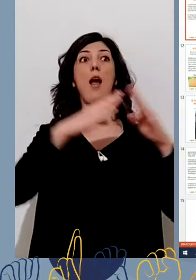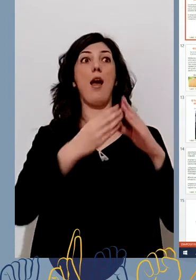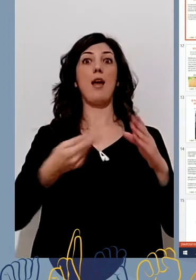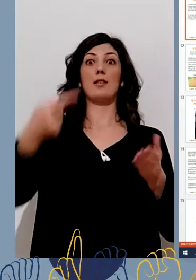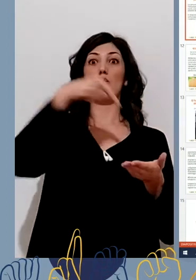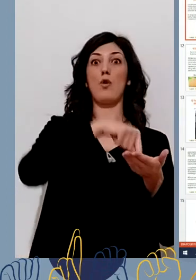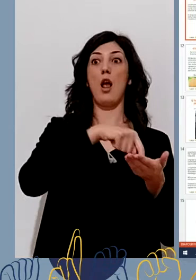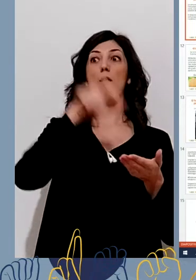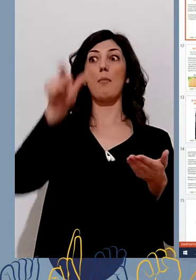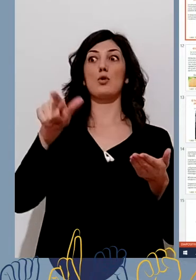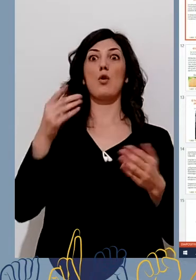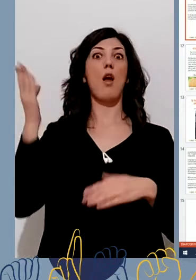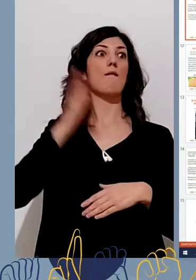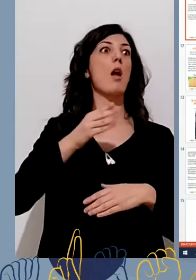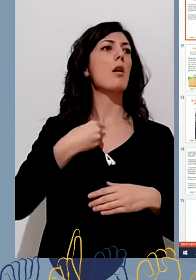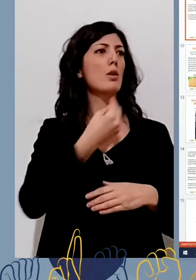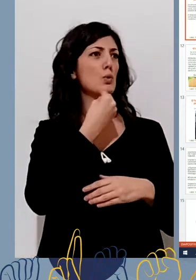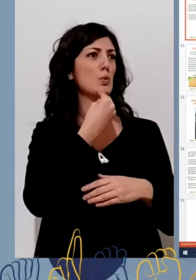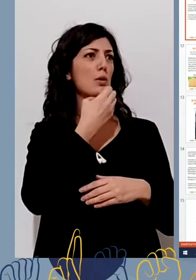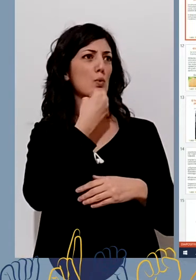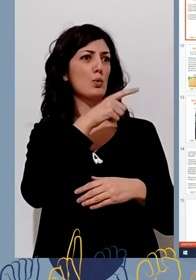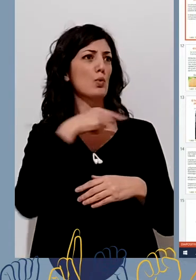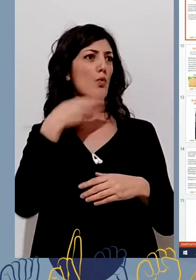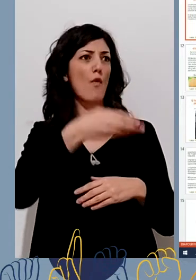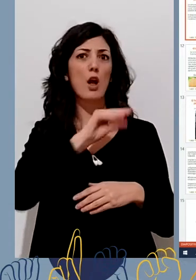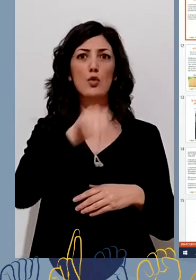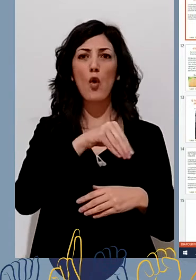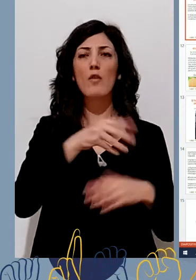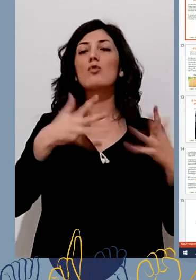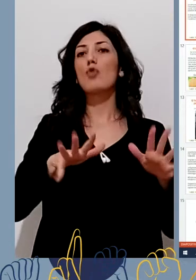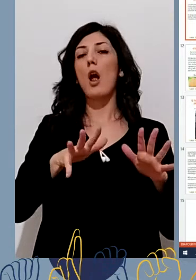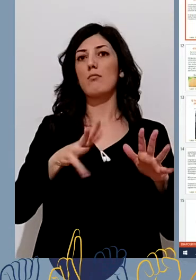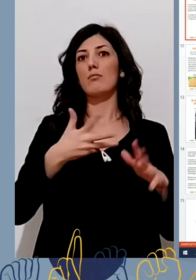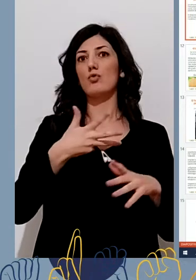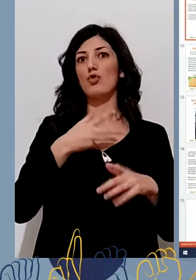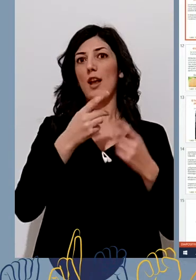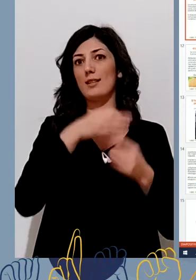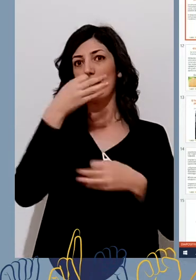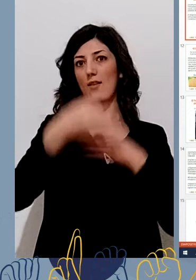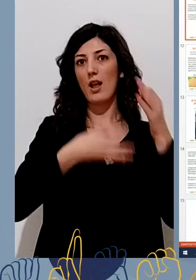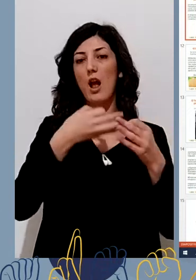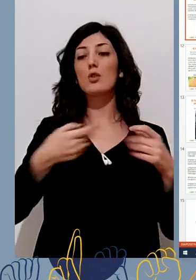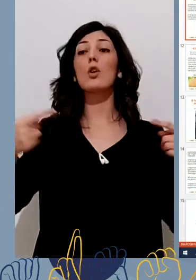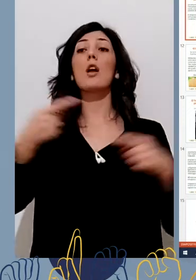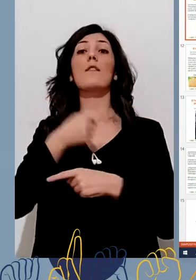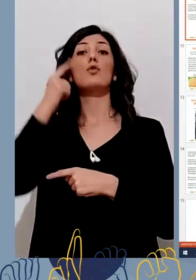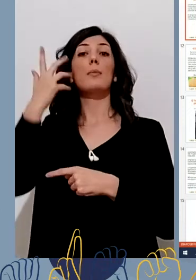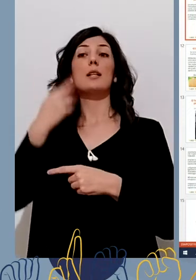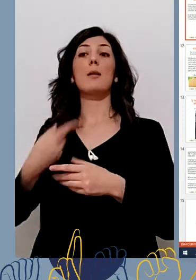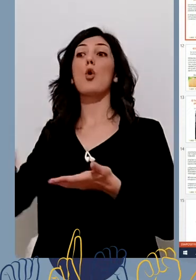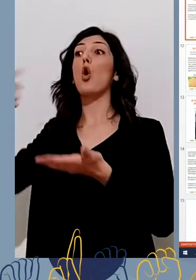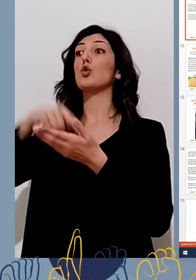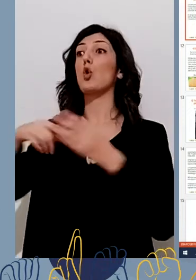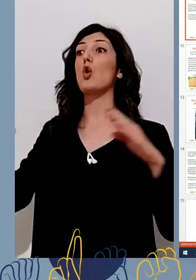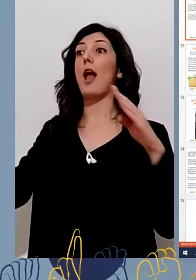andando, dà un'interpretazione dei fatti. Mentre rincasavo un vigile mi ha fermato chiedendomi dove stessi